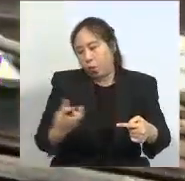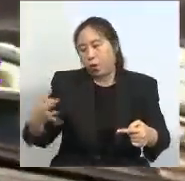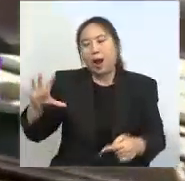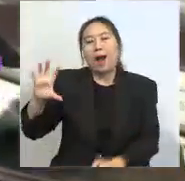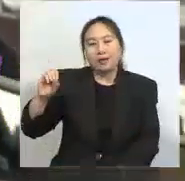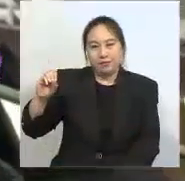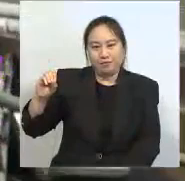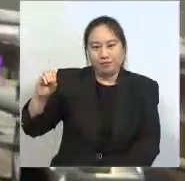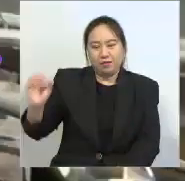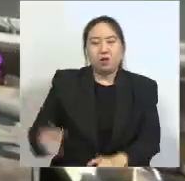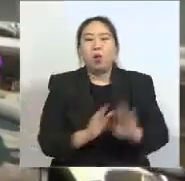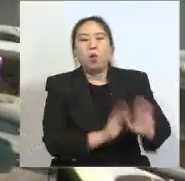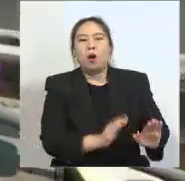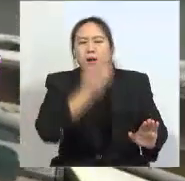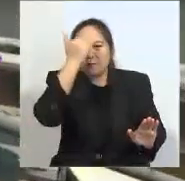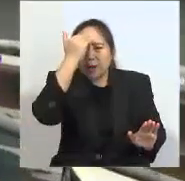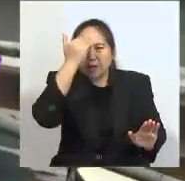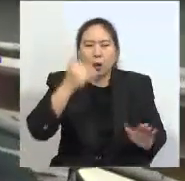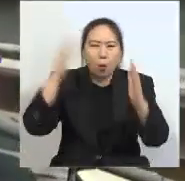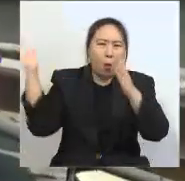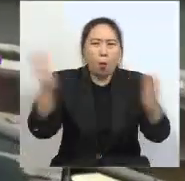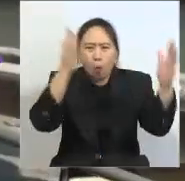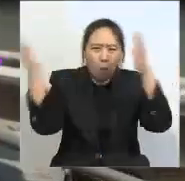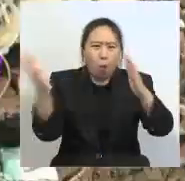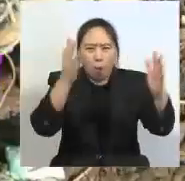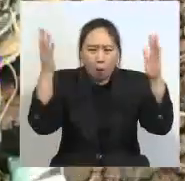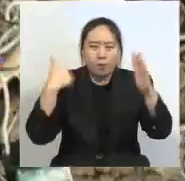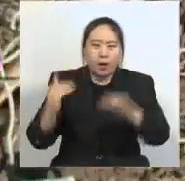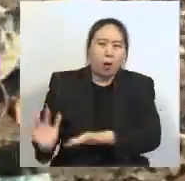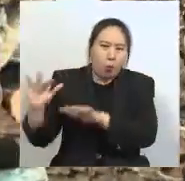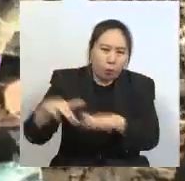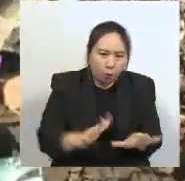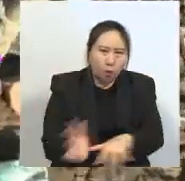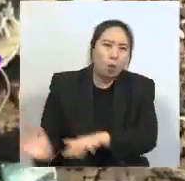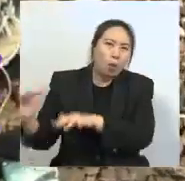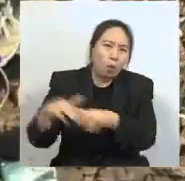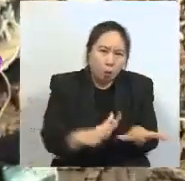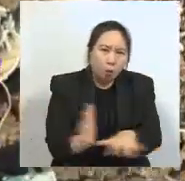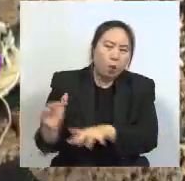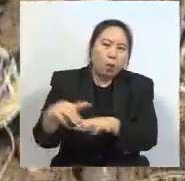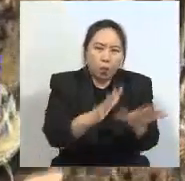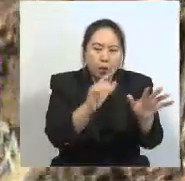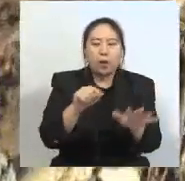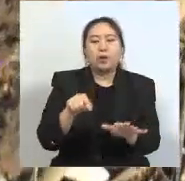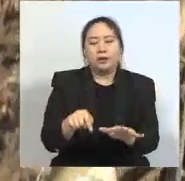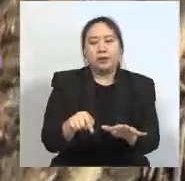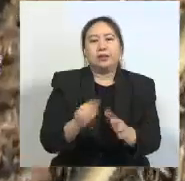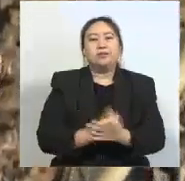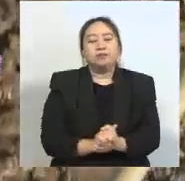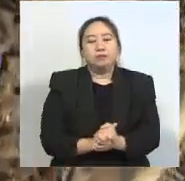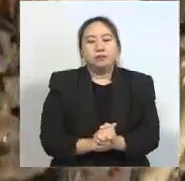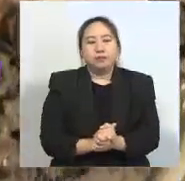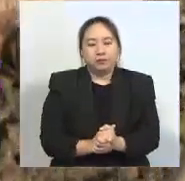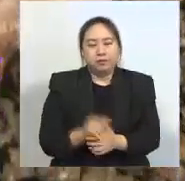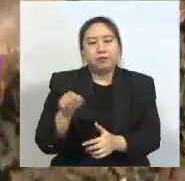ที่ต้องเอาเข้ามาจอดแบบนี้เพราะว่าแรงลมเนี่ยมันทำให้เกิดระลอกคลื่นในแม่น้ำชาวบ้านเขาเรียกกันว่าน้ำฟองเ